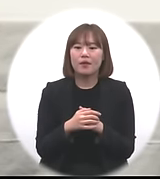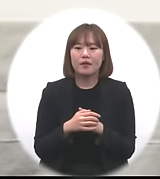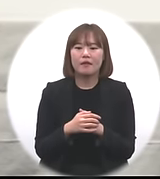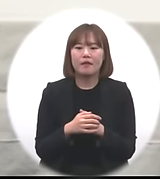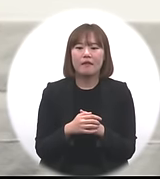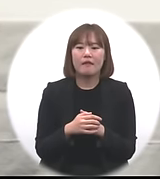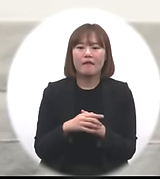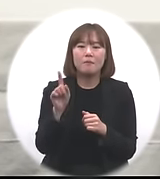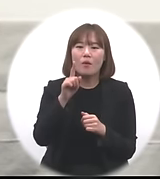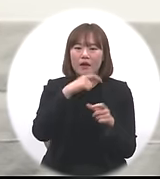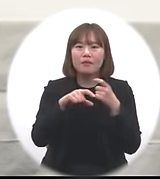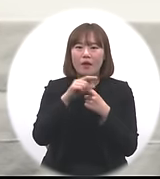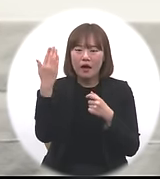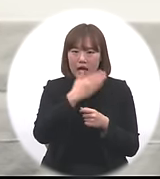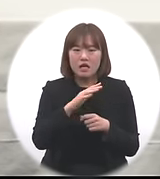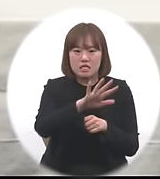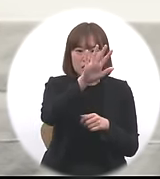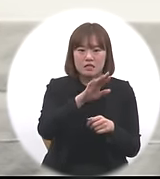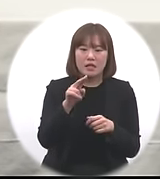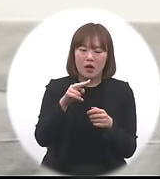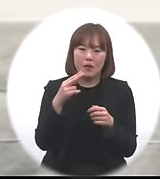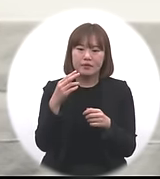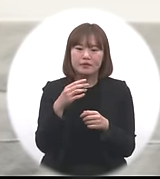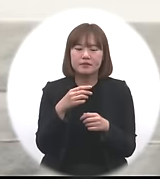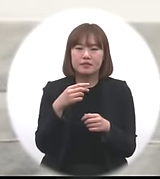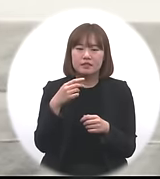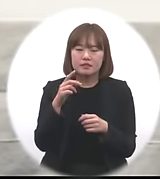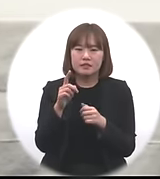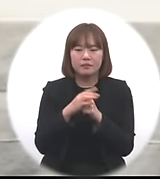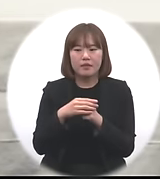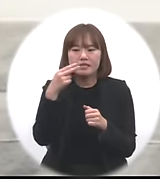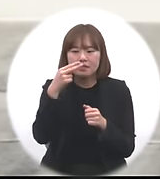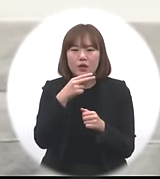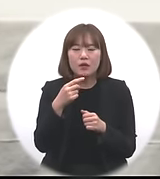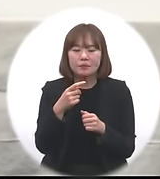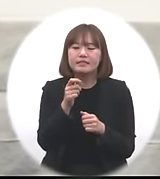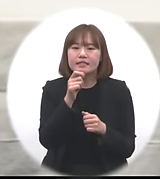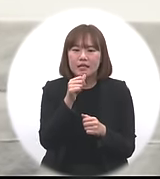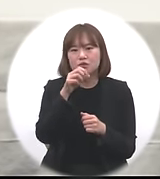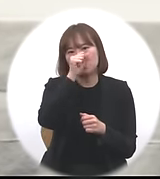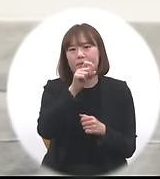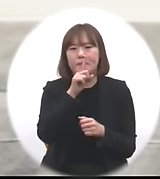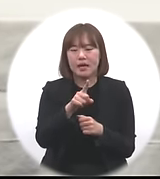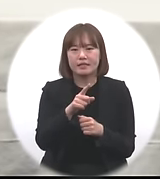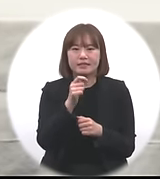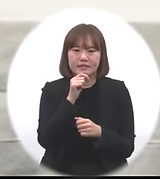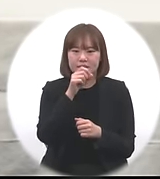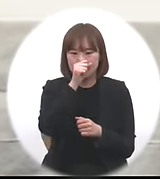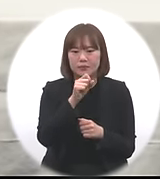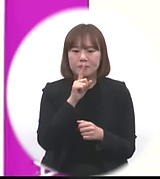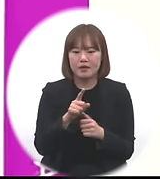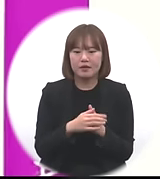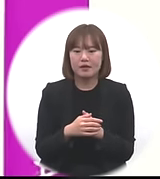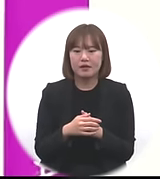이렇게 닦는 거하고요, 걸레로 이렇게 닦는 거하고 어느 게 더 깨끗하게 닦여요? 이게요. 칫솔은 머리가 작을수록 좋습니다. 되도록이면 작은 걸 사시면